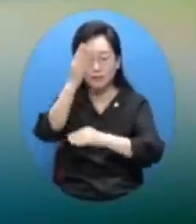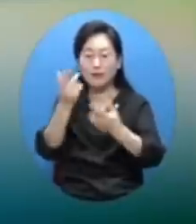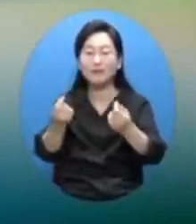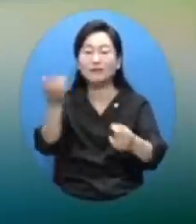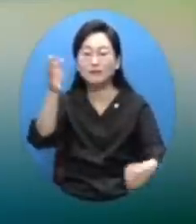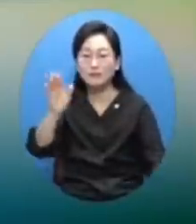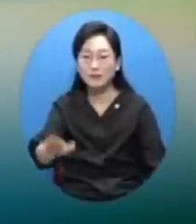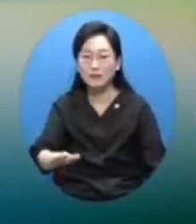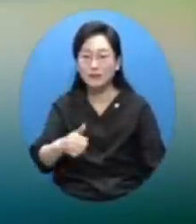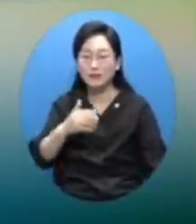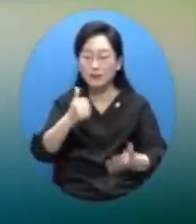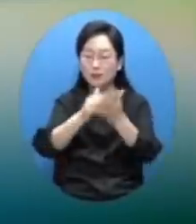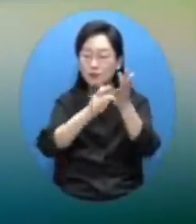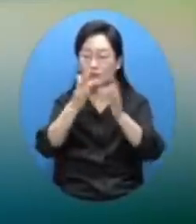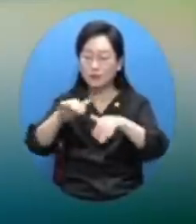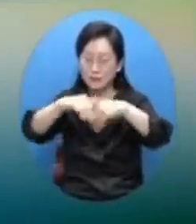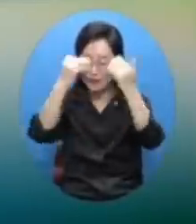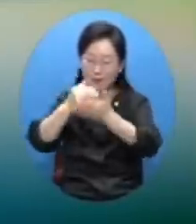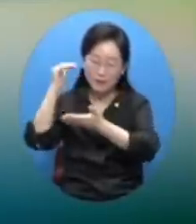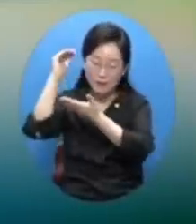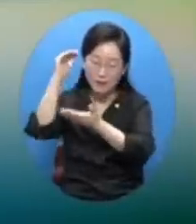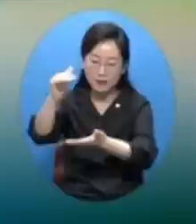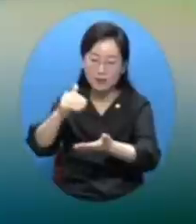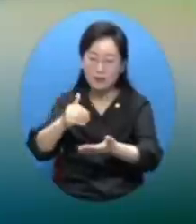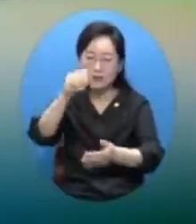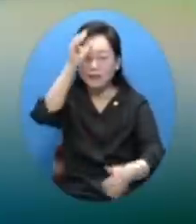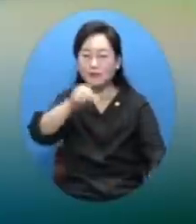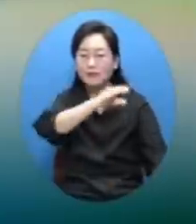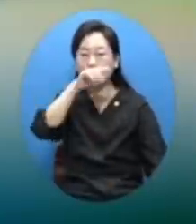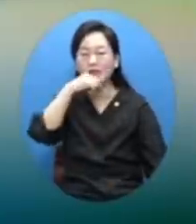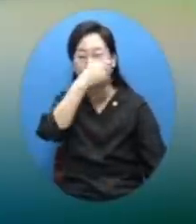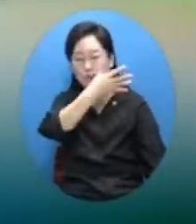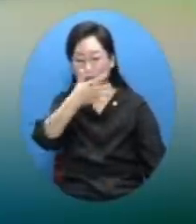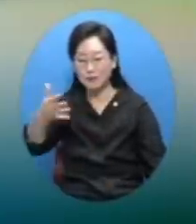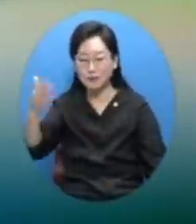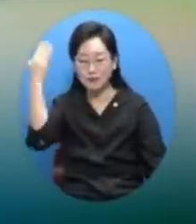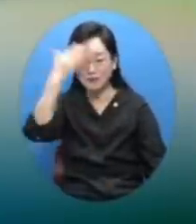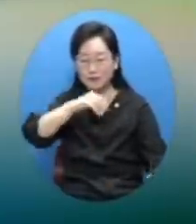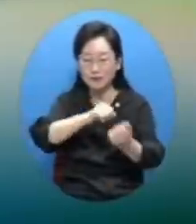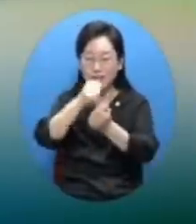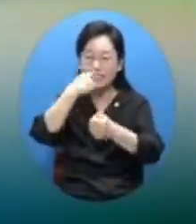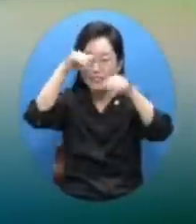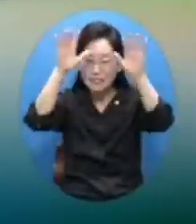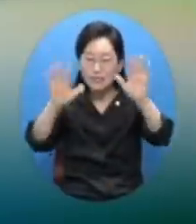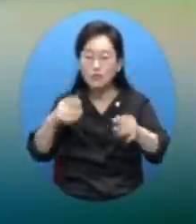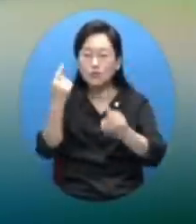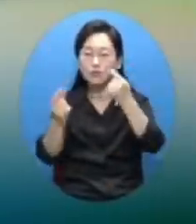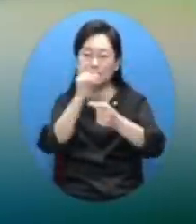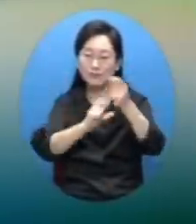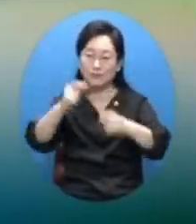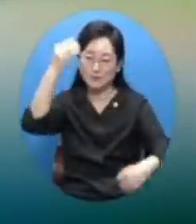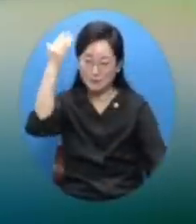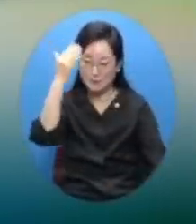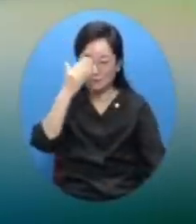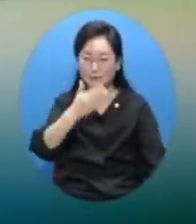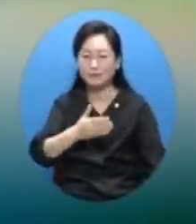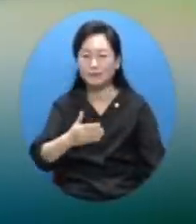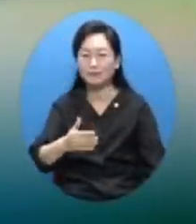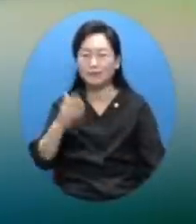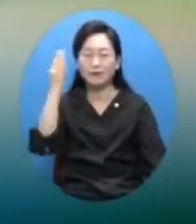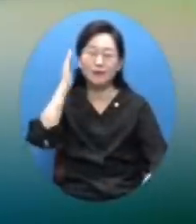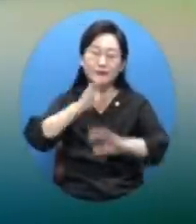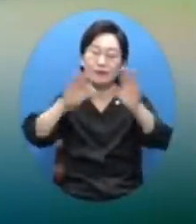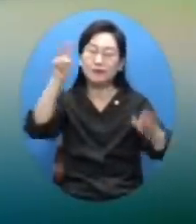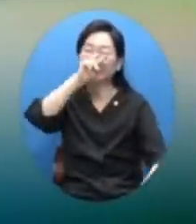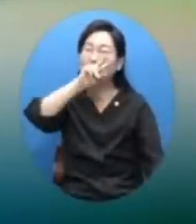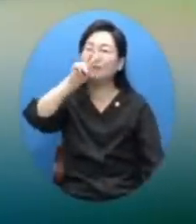내 주 예수께 다 아려면 그 십자가 피로서 다시 흰 눈보다 더 정하리라 하늘을